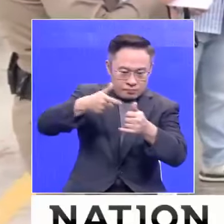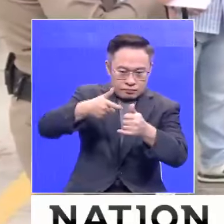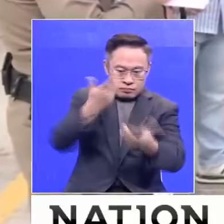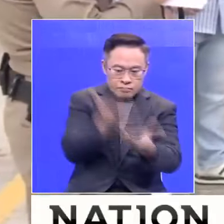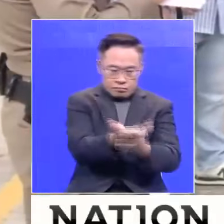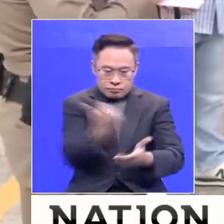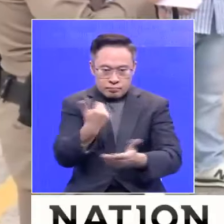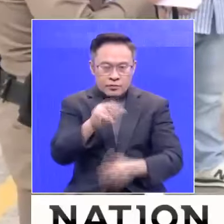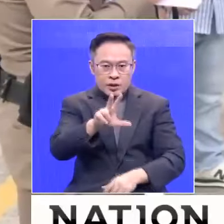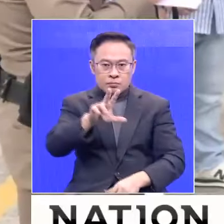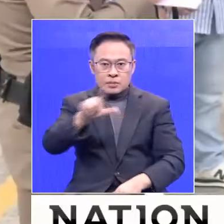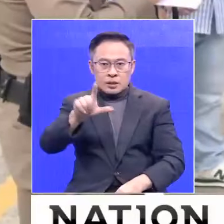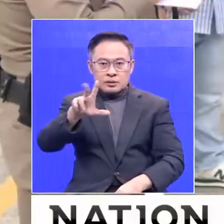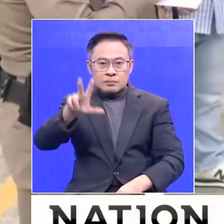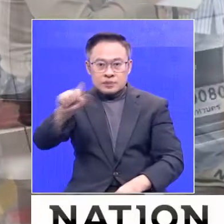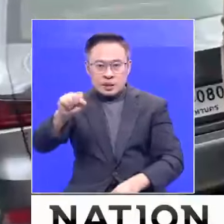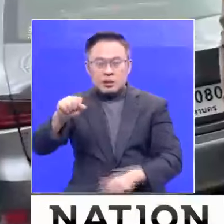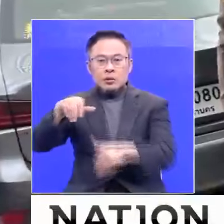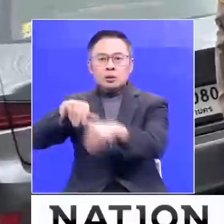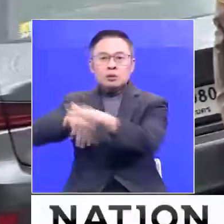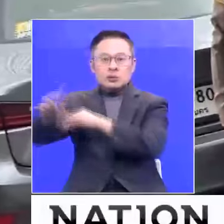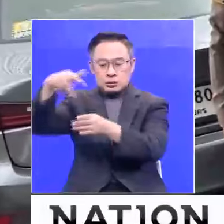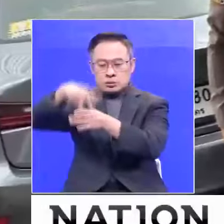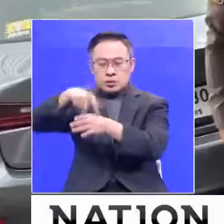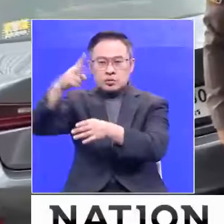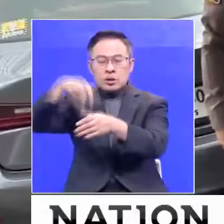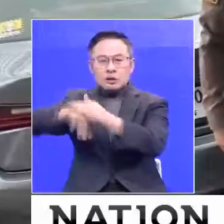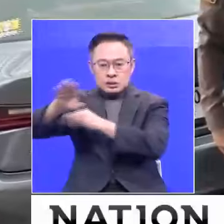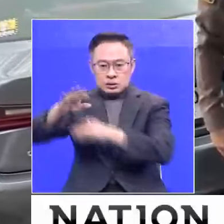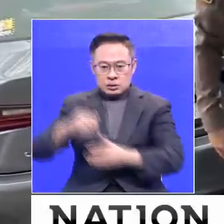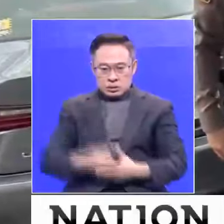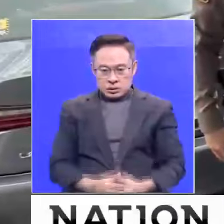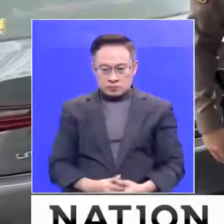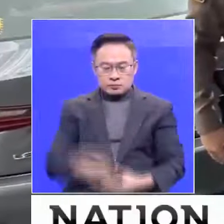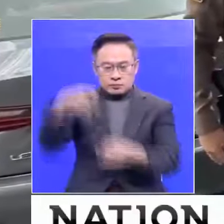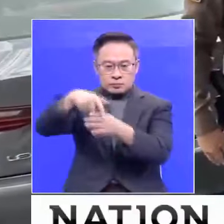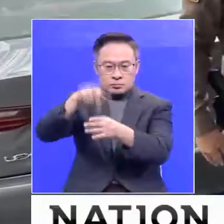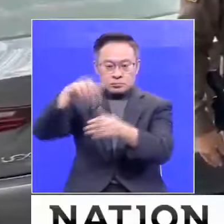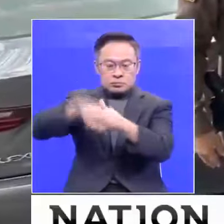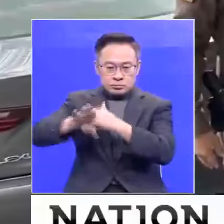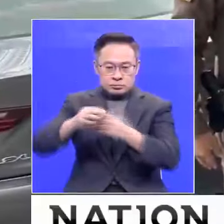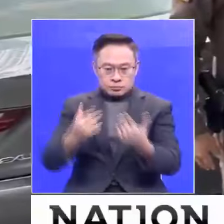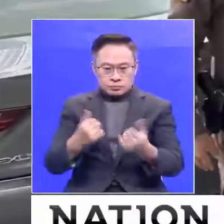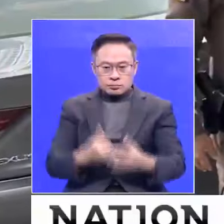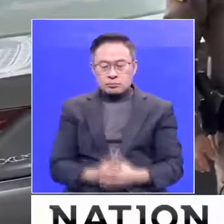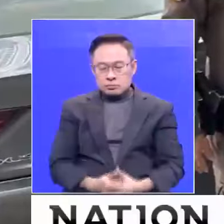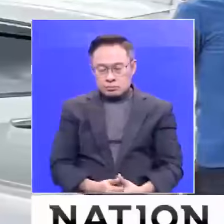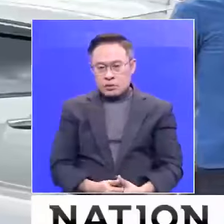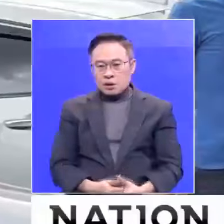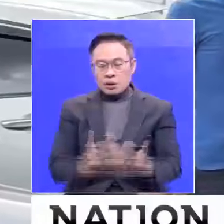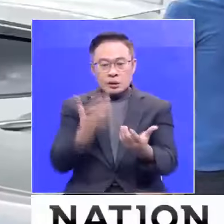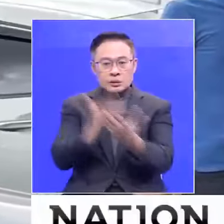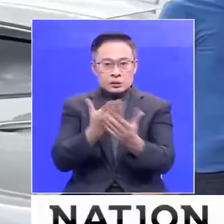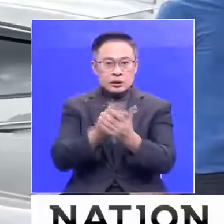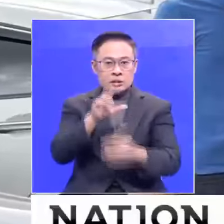กซึ่งผู้เสียหายเองนี่ก็บอกว่าเป็นนามสกุลเดียวกับผู้บริหารบริษัทมือถือยักษ์ใหญ่นะครับเจ้าหน้าที่บอกอ้าว3,300,000